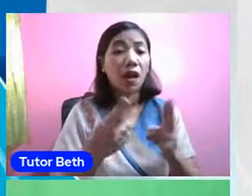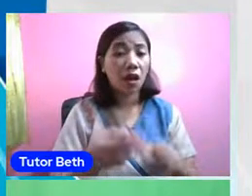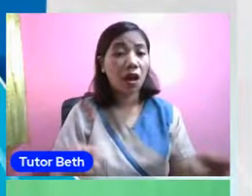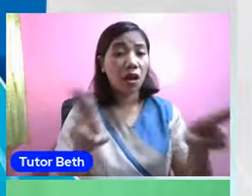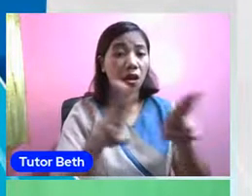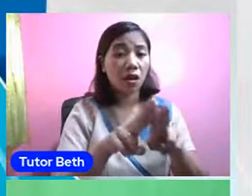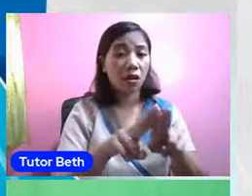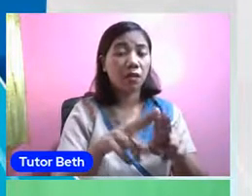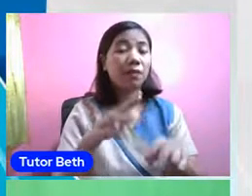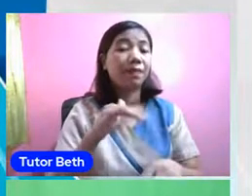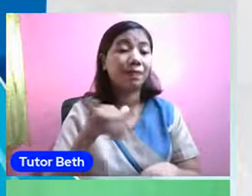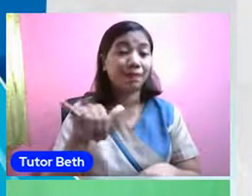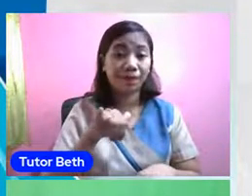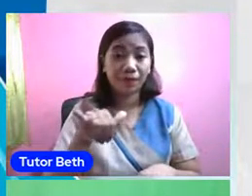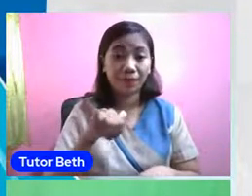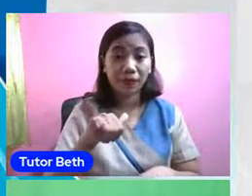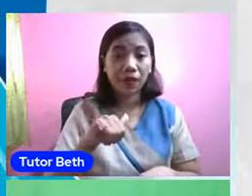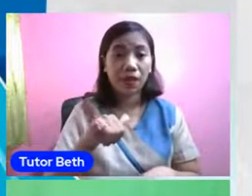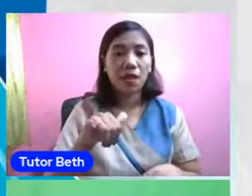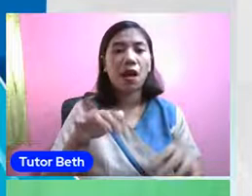Tulad ng lindol,